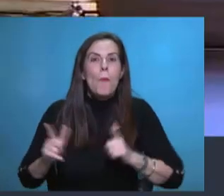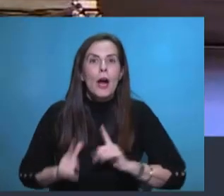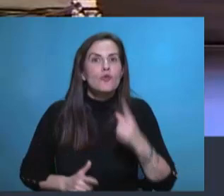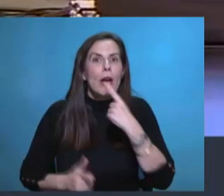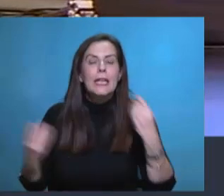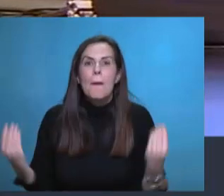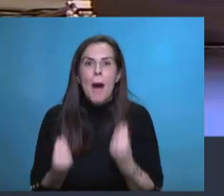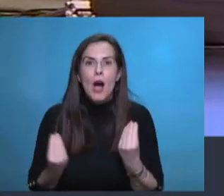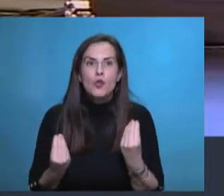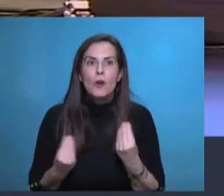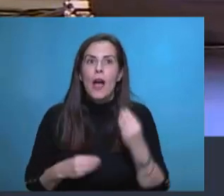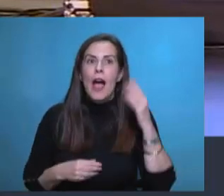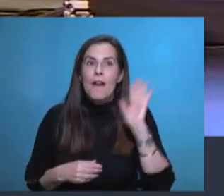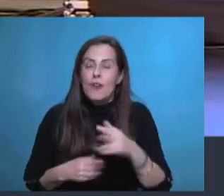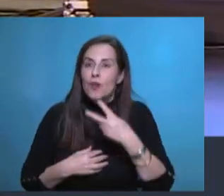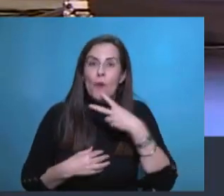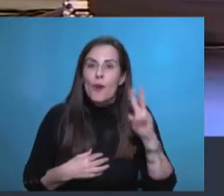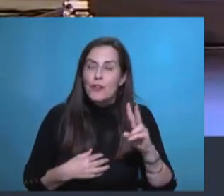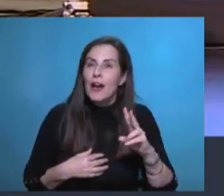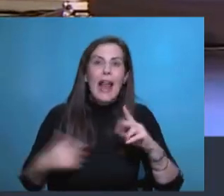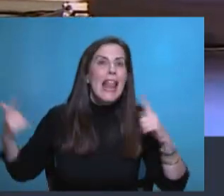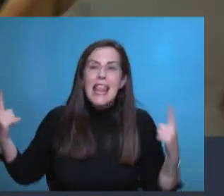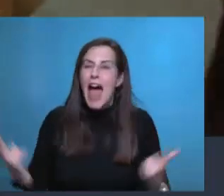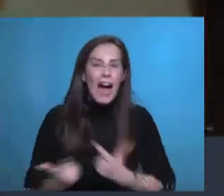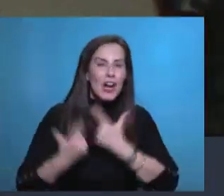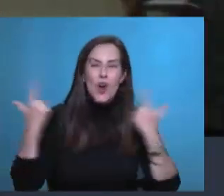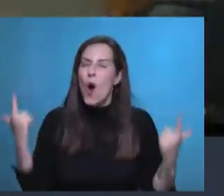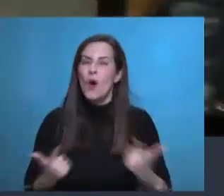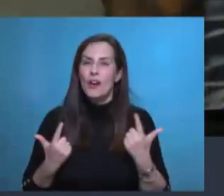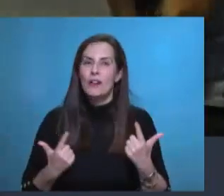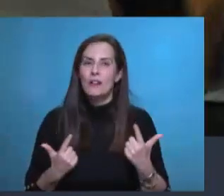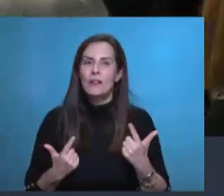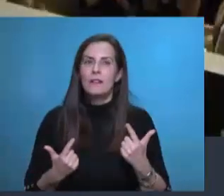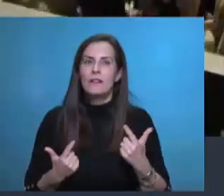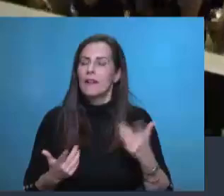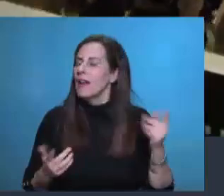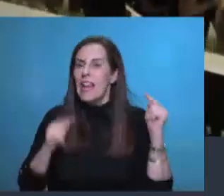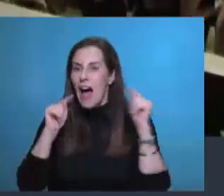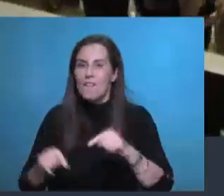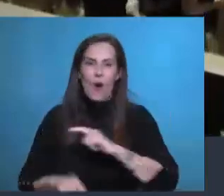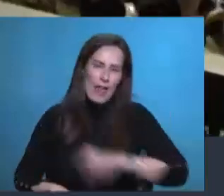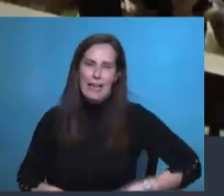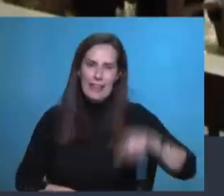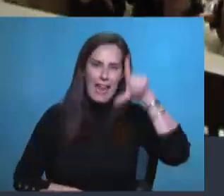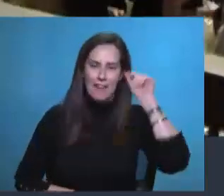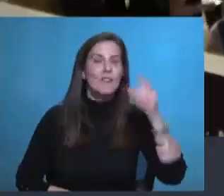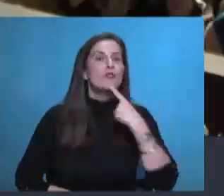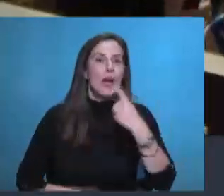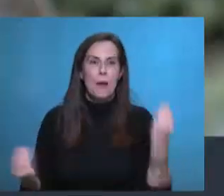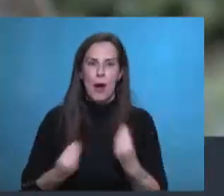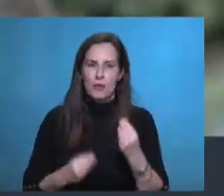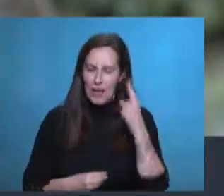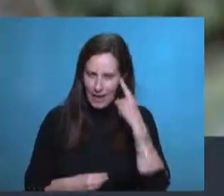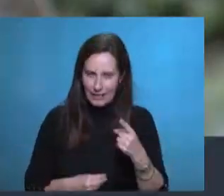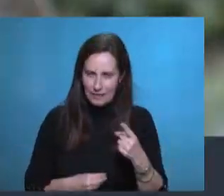בלהט ואפילו מבטיח לחגוג כמיטב המסורת הישראלית בקפיצה למזרקה בחיכה רבין. לדעתי זה